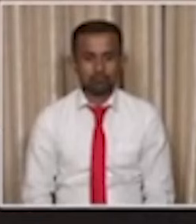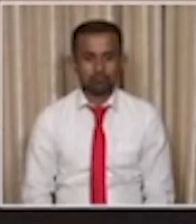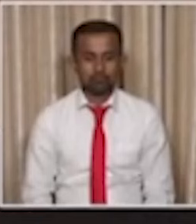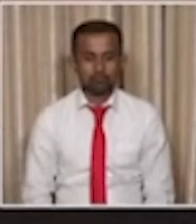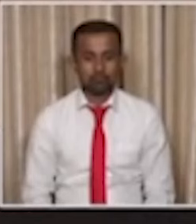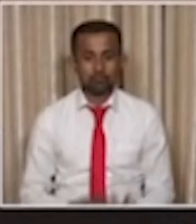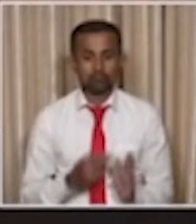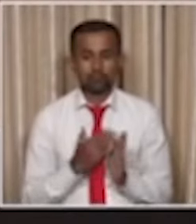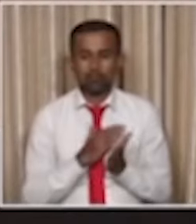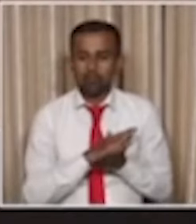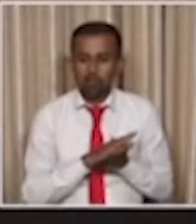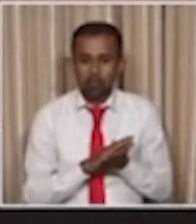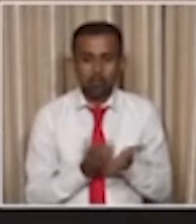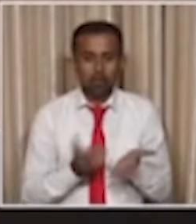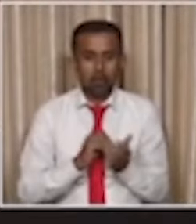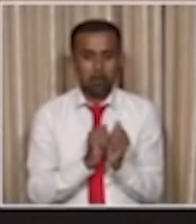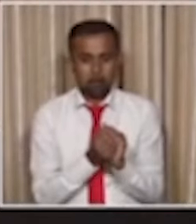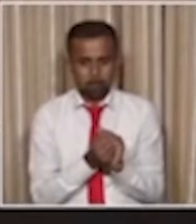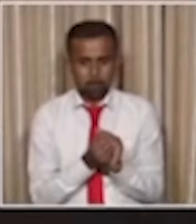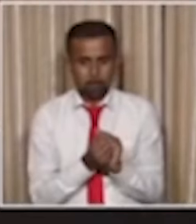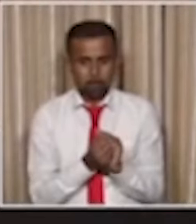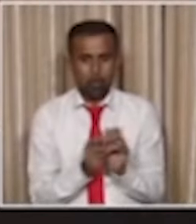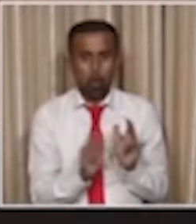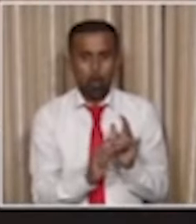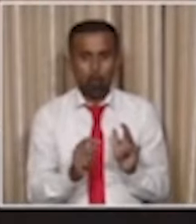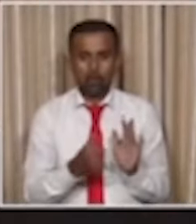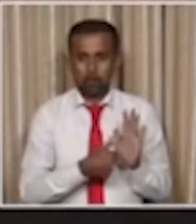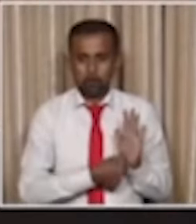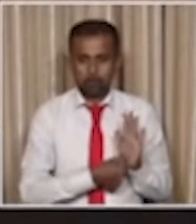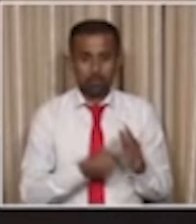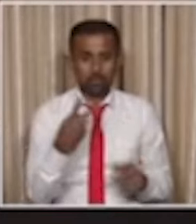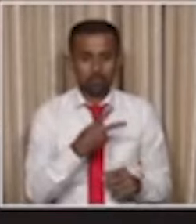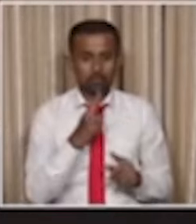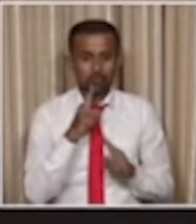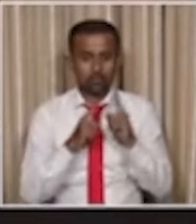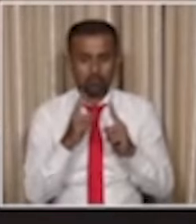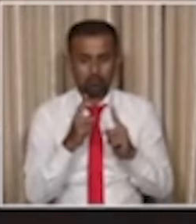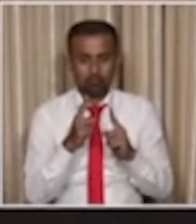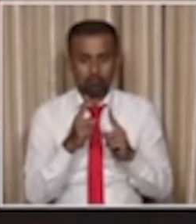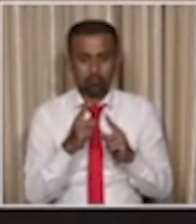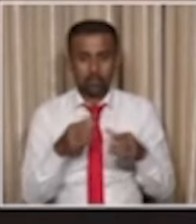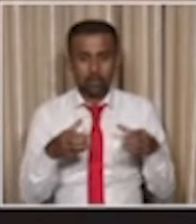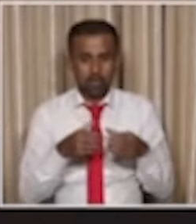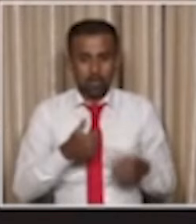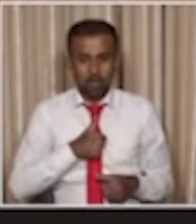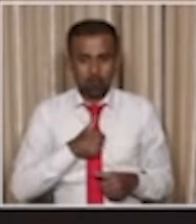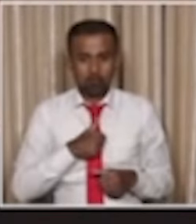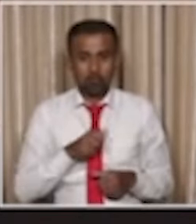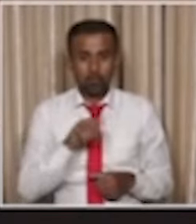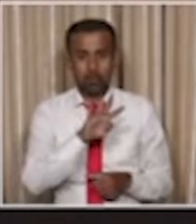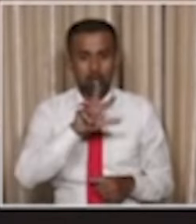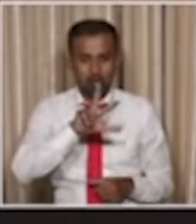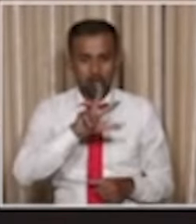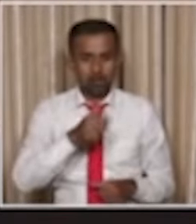ජාතික සමගිය සහ ප්‍රතිසංවිධානය වන කාර්යාලයේ පනත් කෙටුම්පත් දෙවැනි වර කියවීම පක්ෂව ඡන්ද